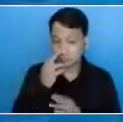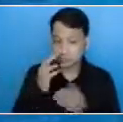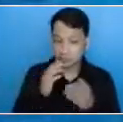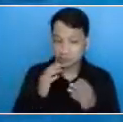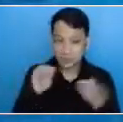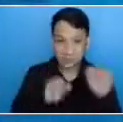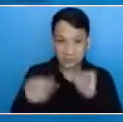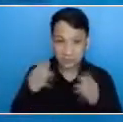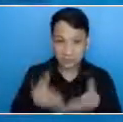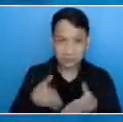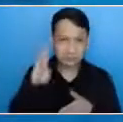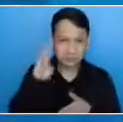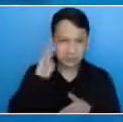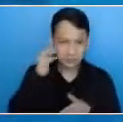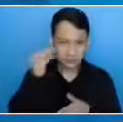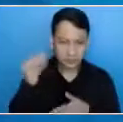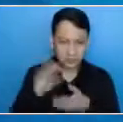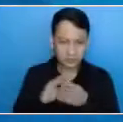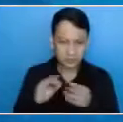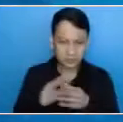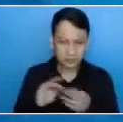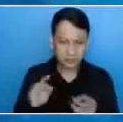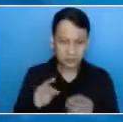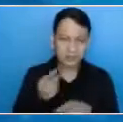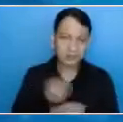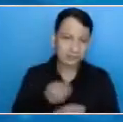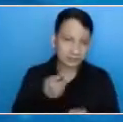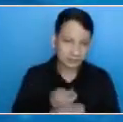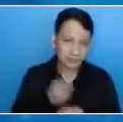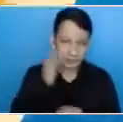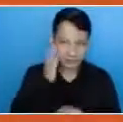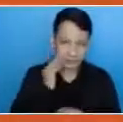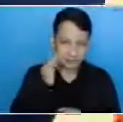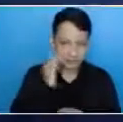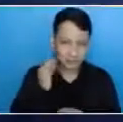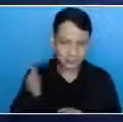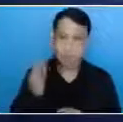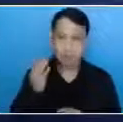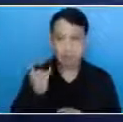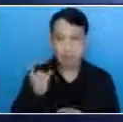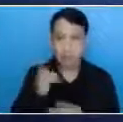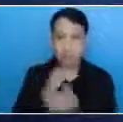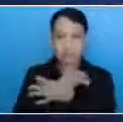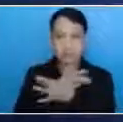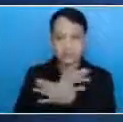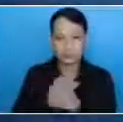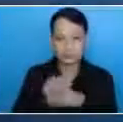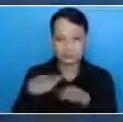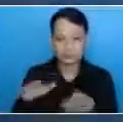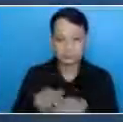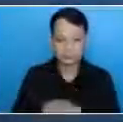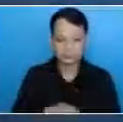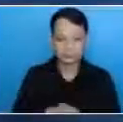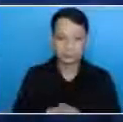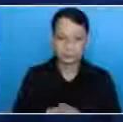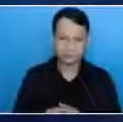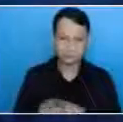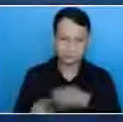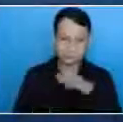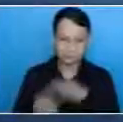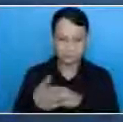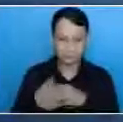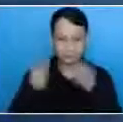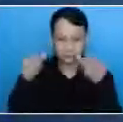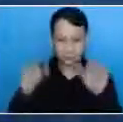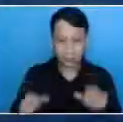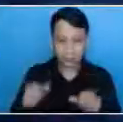hindi ka nanalo, so wala kang ibang kakapitan kundi ang Diyos." Inamin rin ni Berwin na kinailangan nilang ibenta